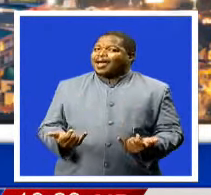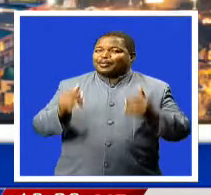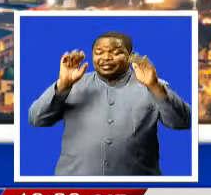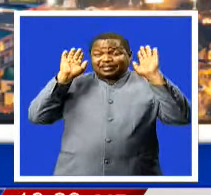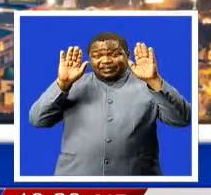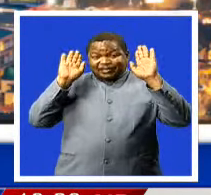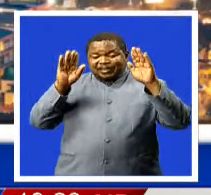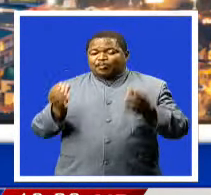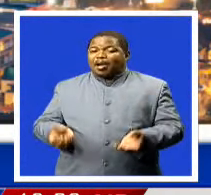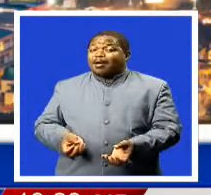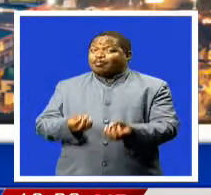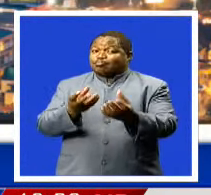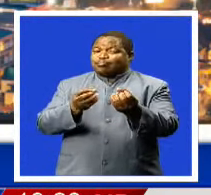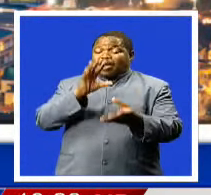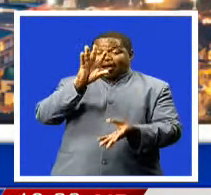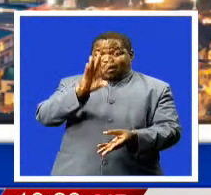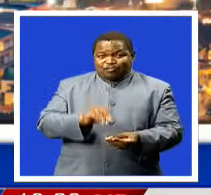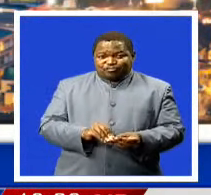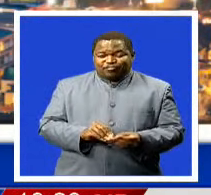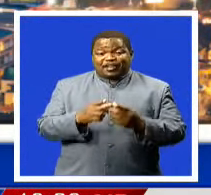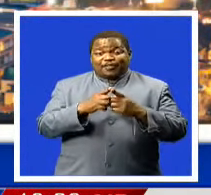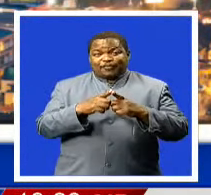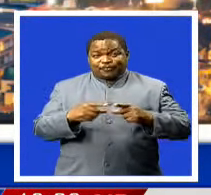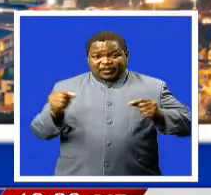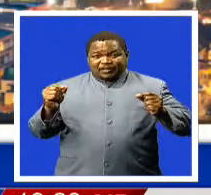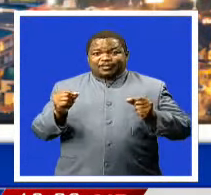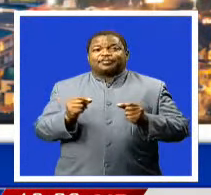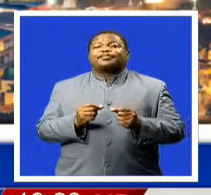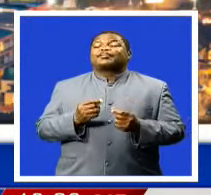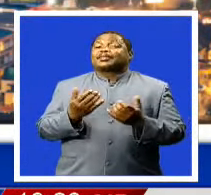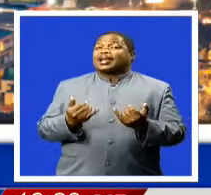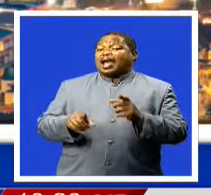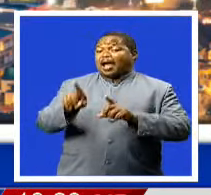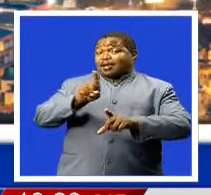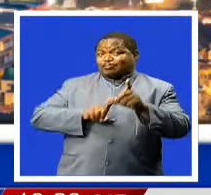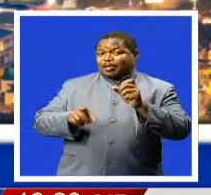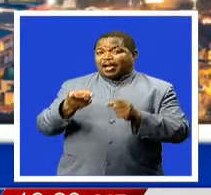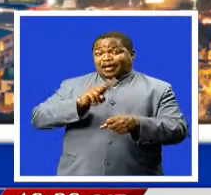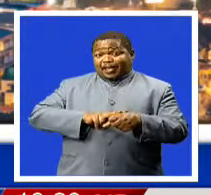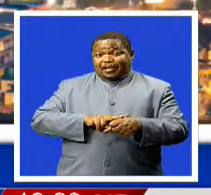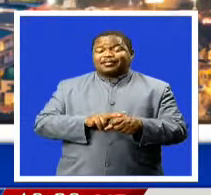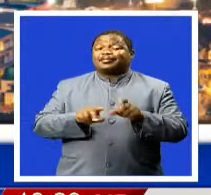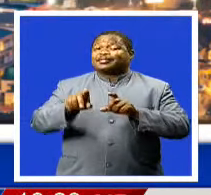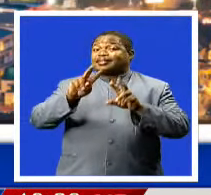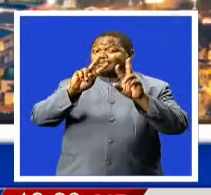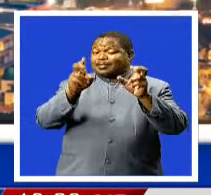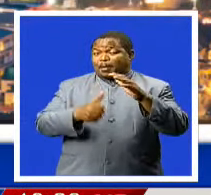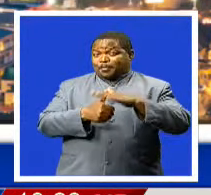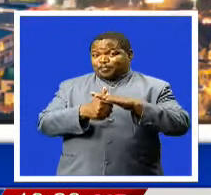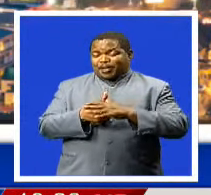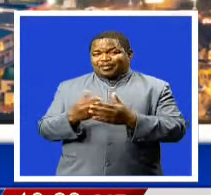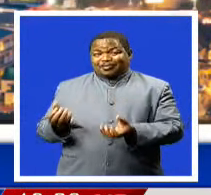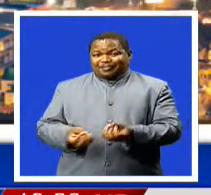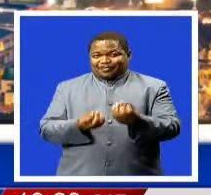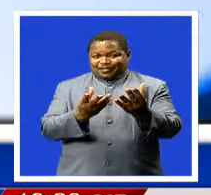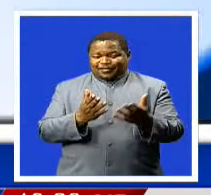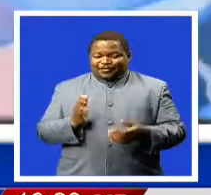lapho Tindzaba tethu tensimbi yesikhombisa kodwa singakavalelisi athunze sibuke nathi bethamba imbili namuhla.